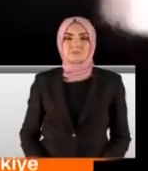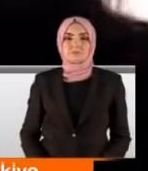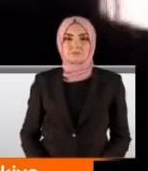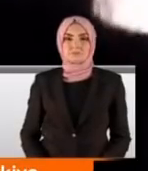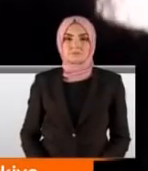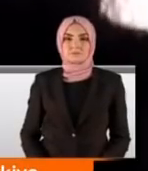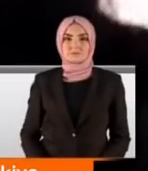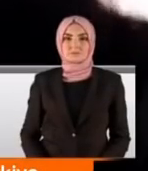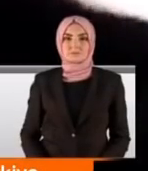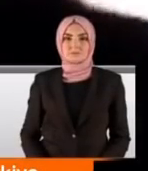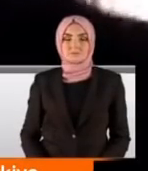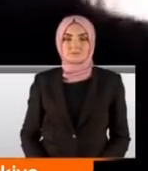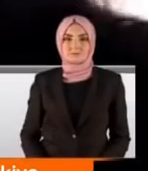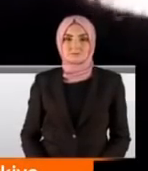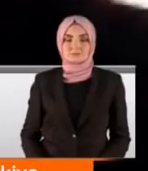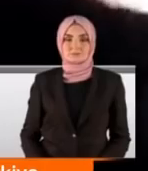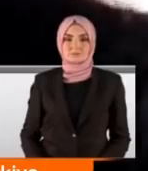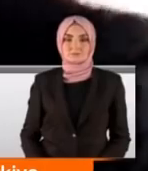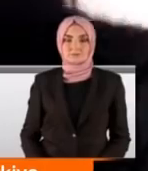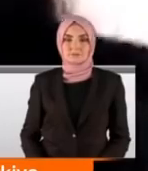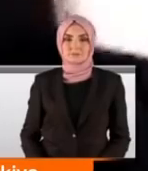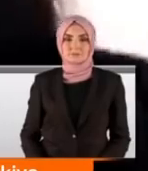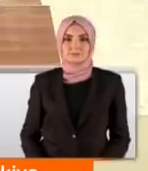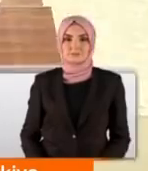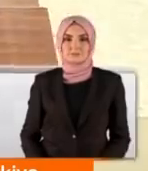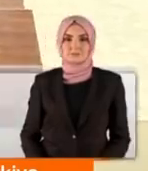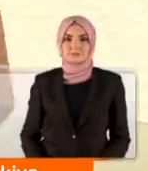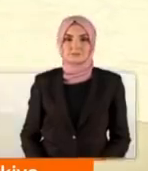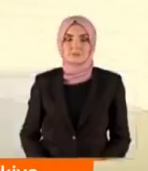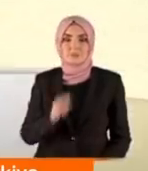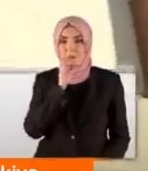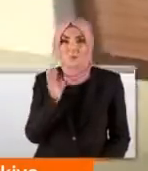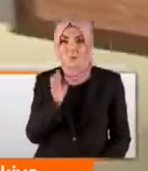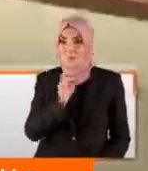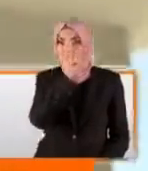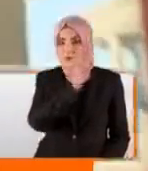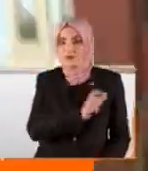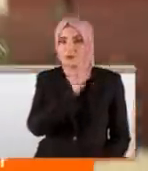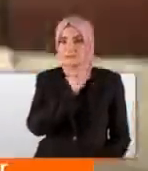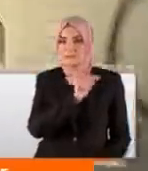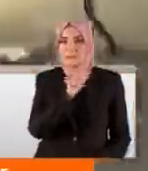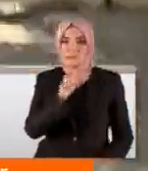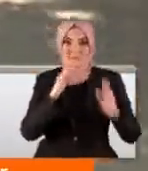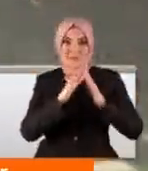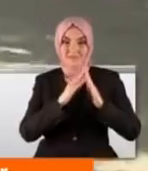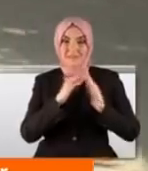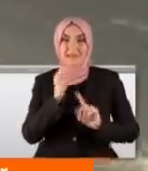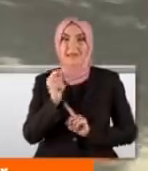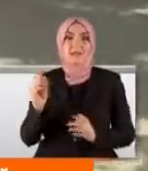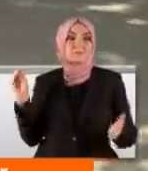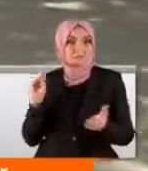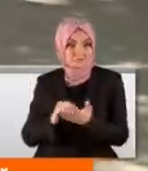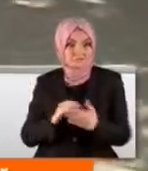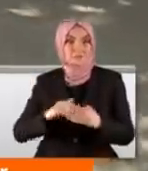kaldım, param gitti. Rezil durumdayım. Dolandırıcı daireyi ilana verdikten sonra arayan